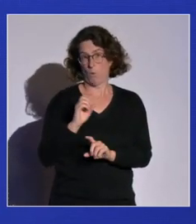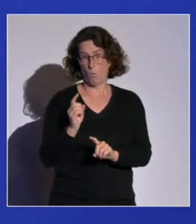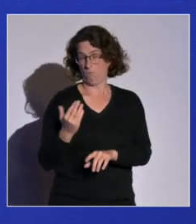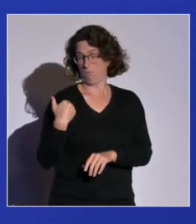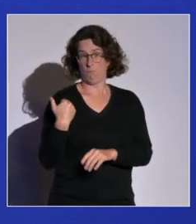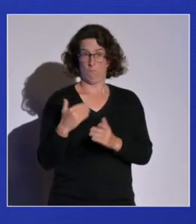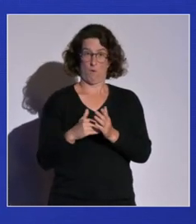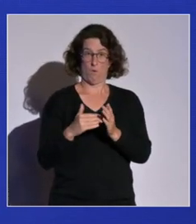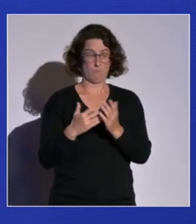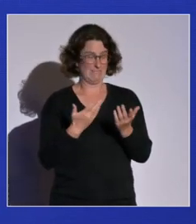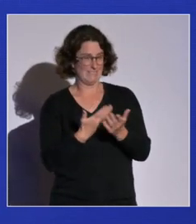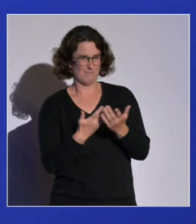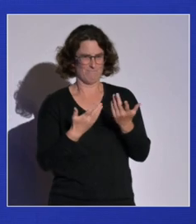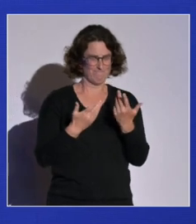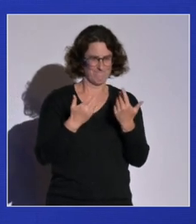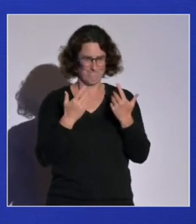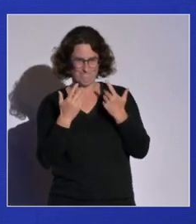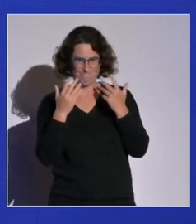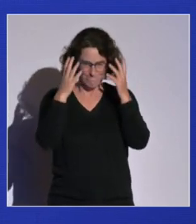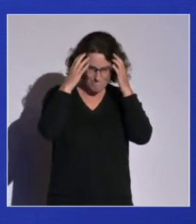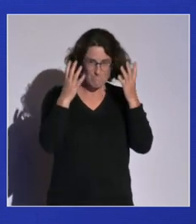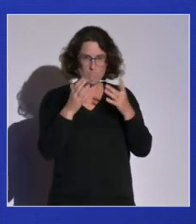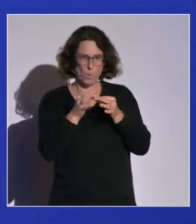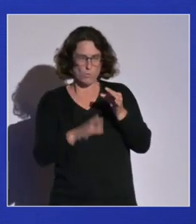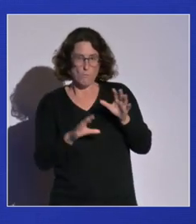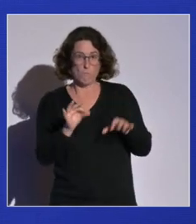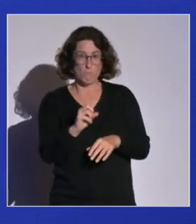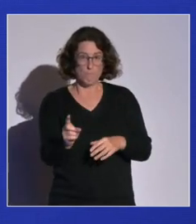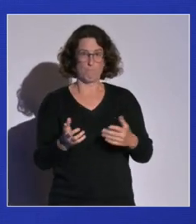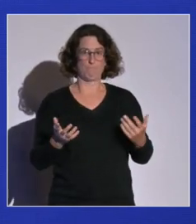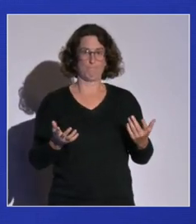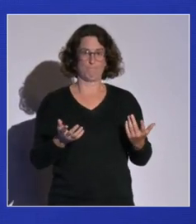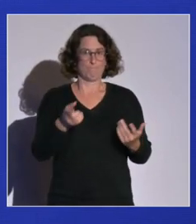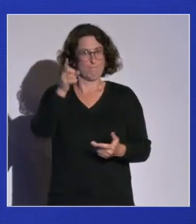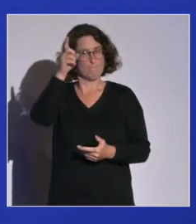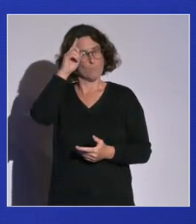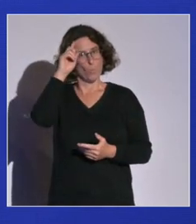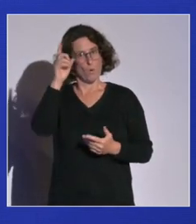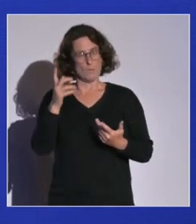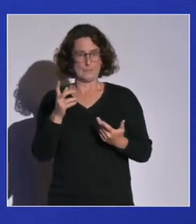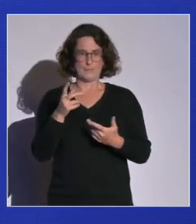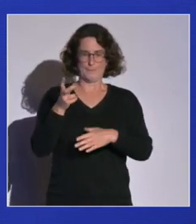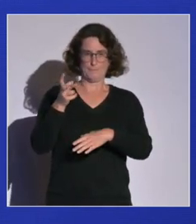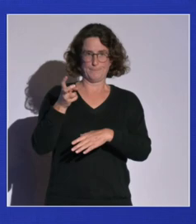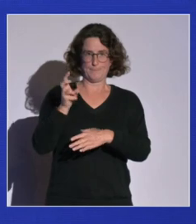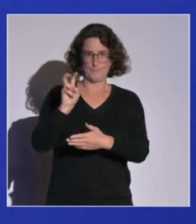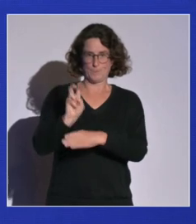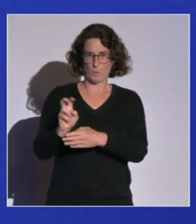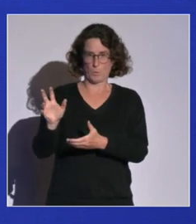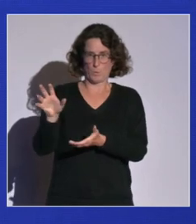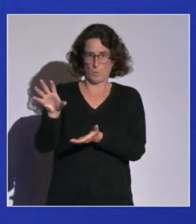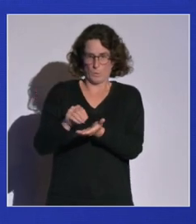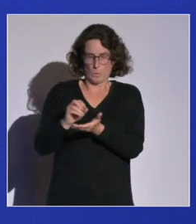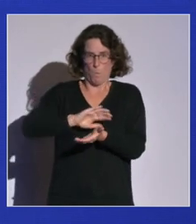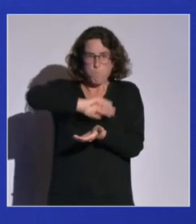impossible comme dilemme à résoudre. C'était impossible parce que il fallait stocker. Et vous vous